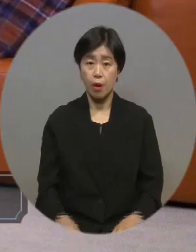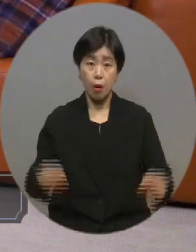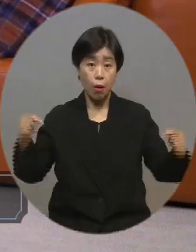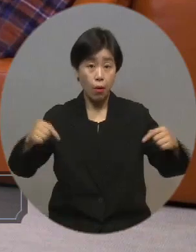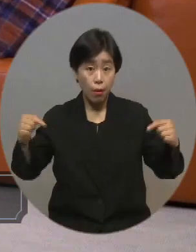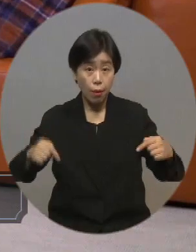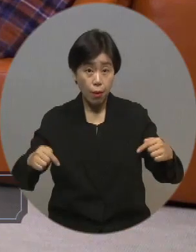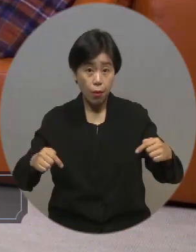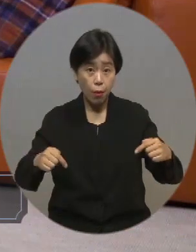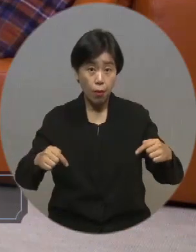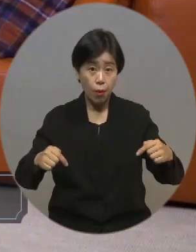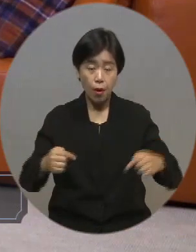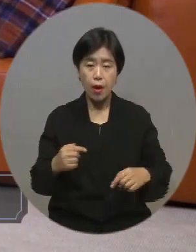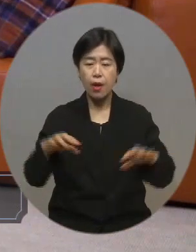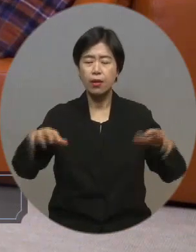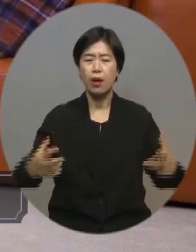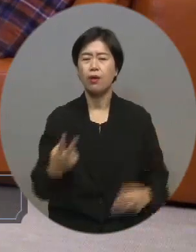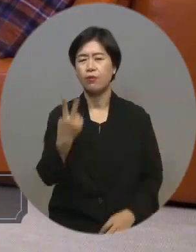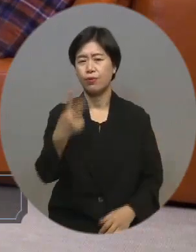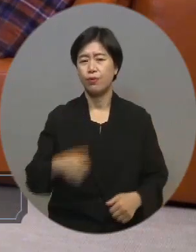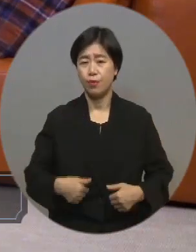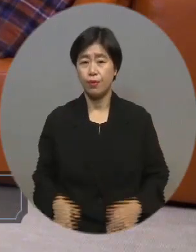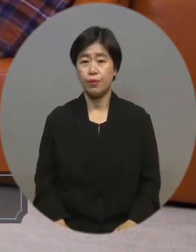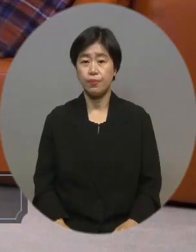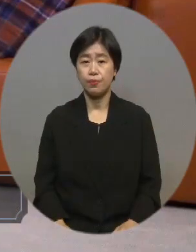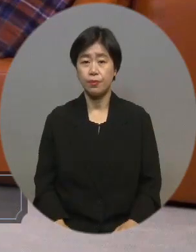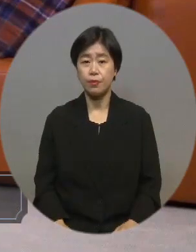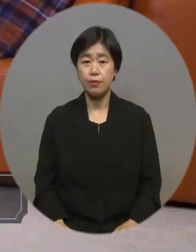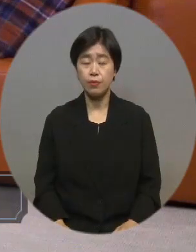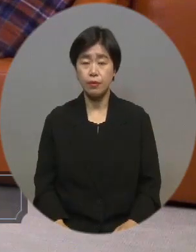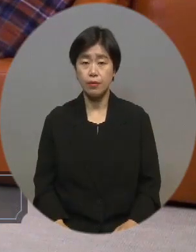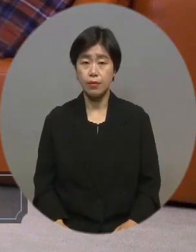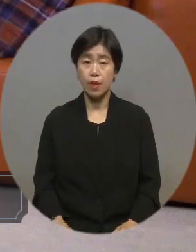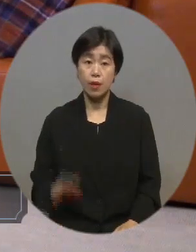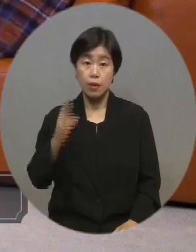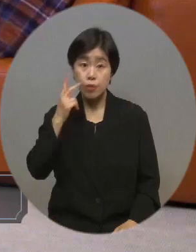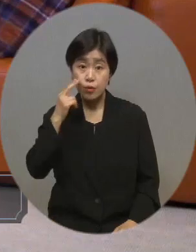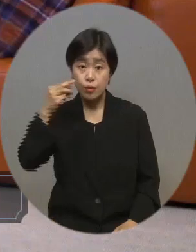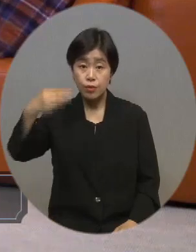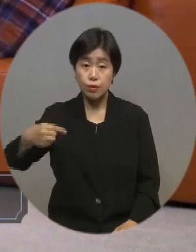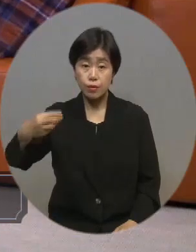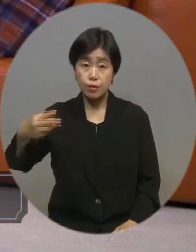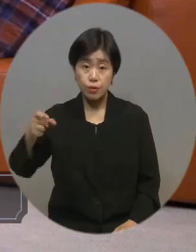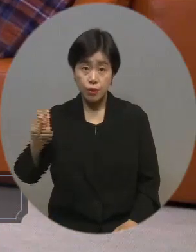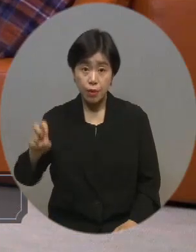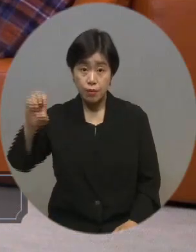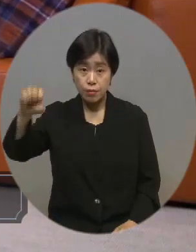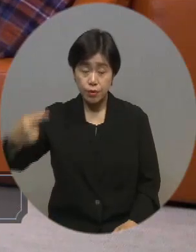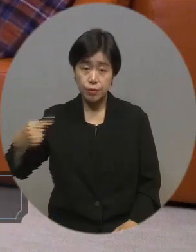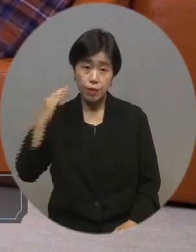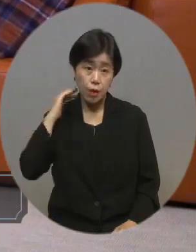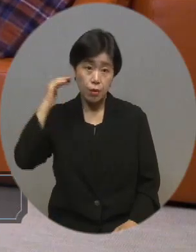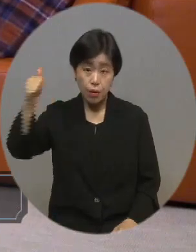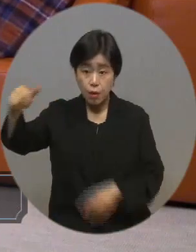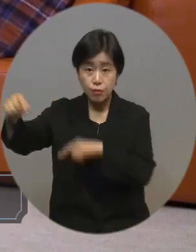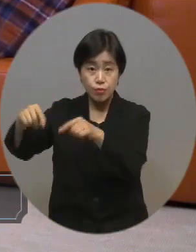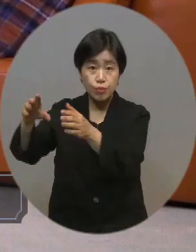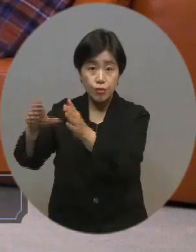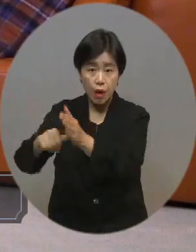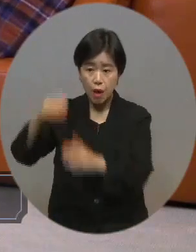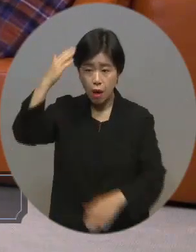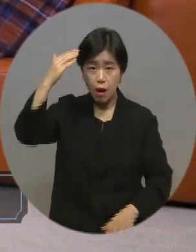근데 트럼프 대통령 때 한미 관계가 나빴다고들 얘기하잖아요. 둘이 한쪽이 동맹을